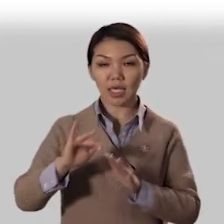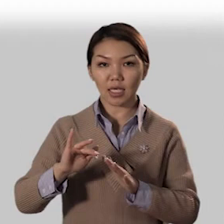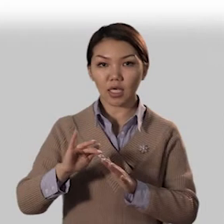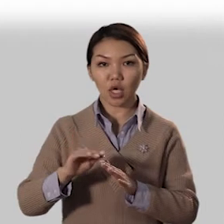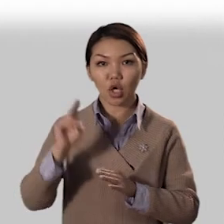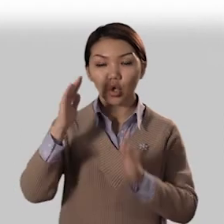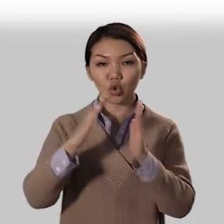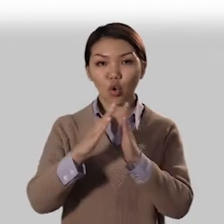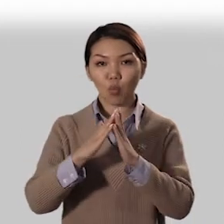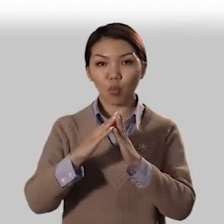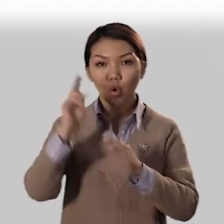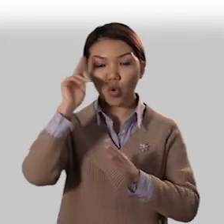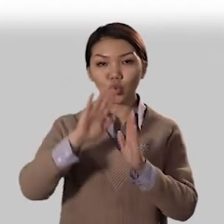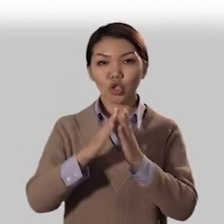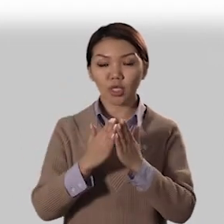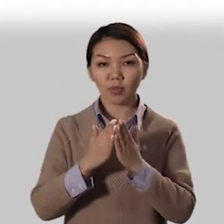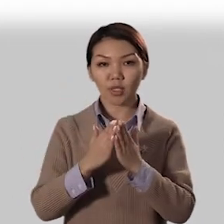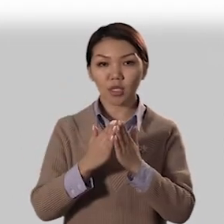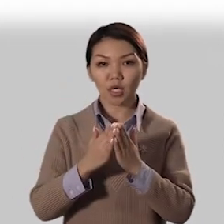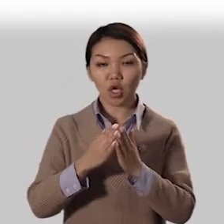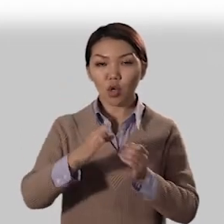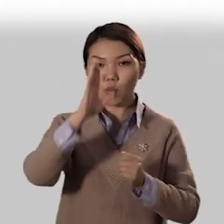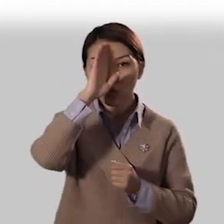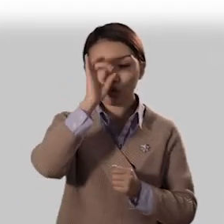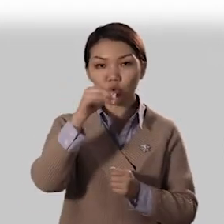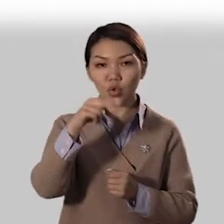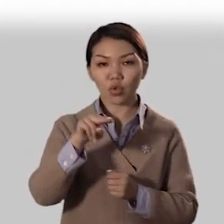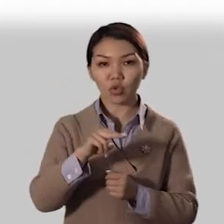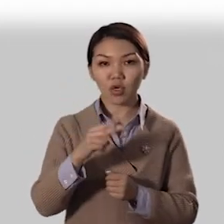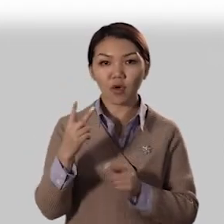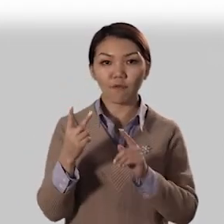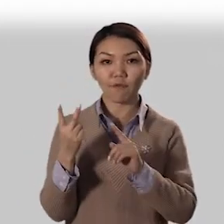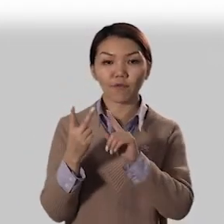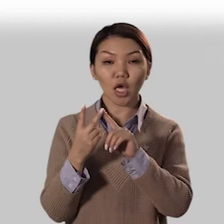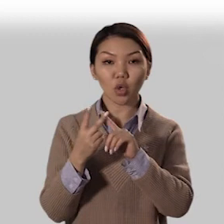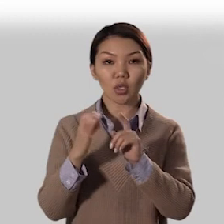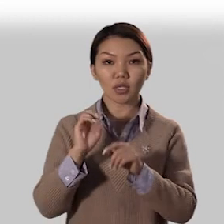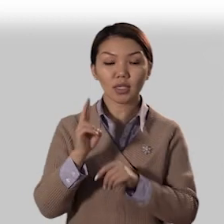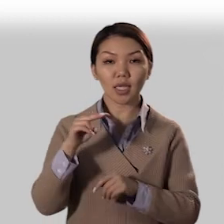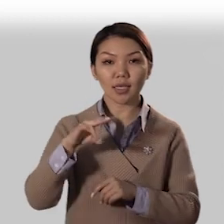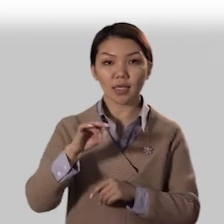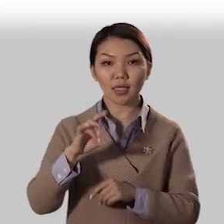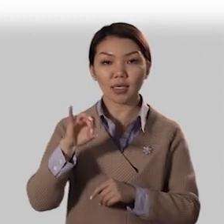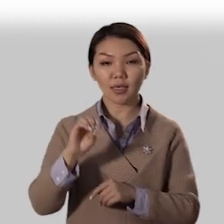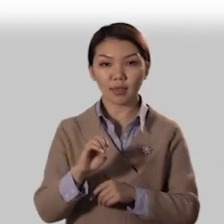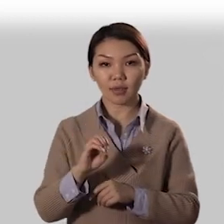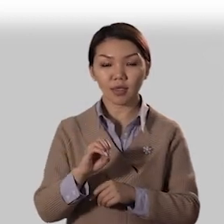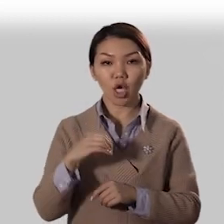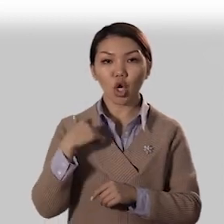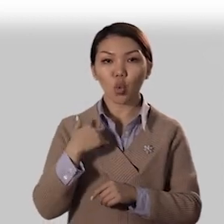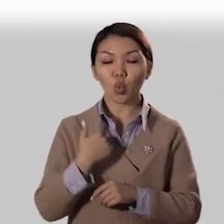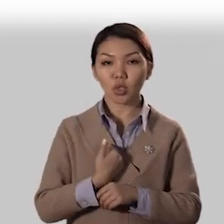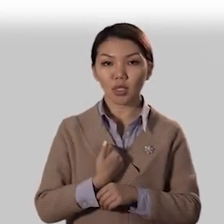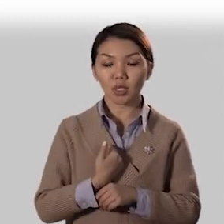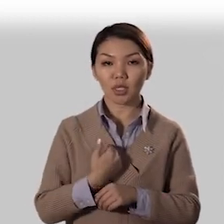учебник существительные мужского рода 2 склонения существительное уныния